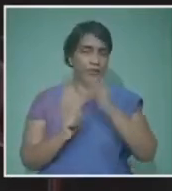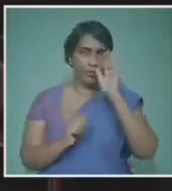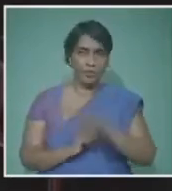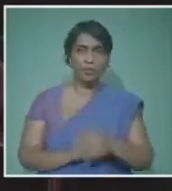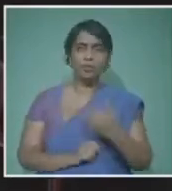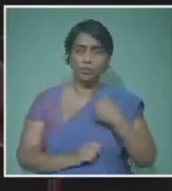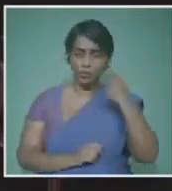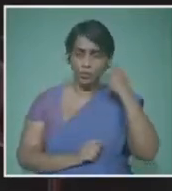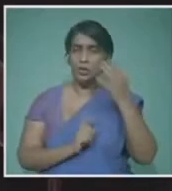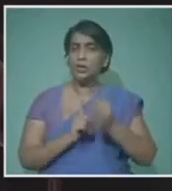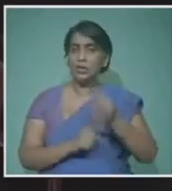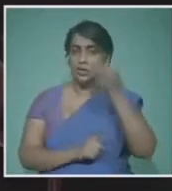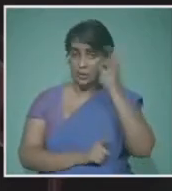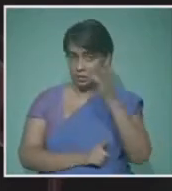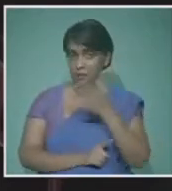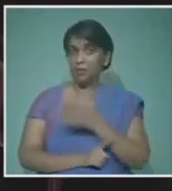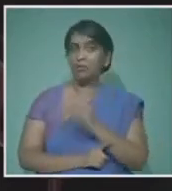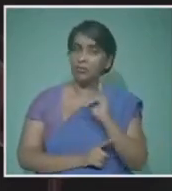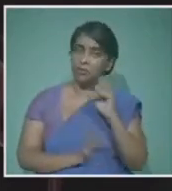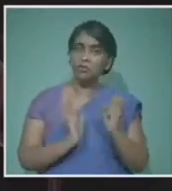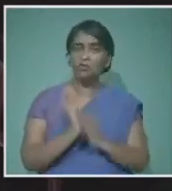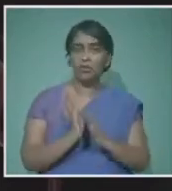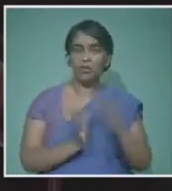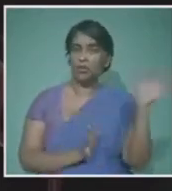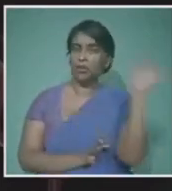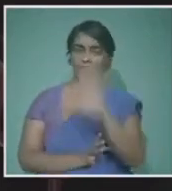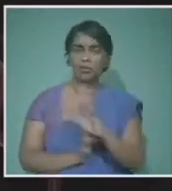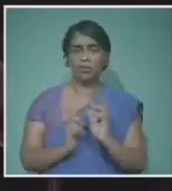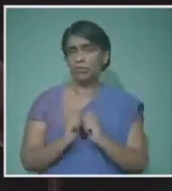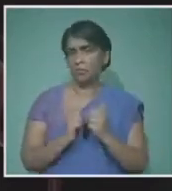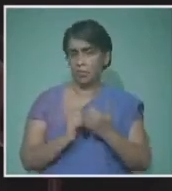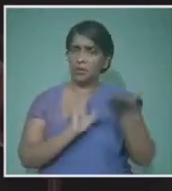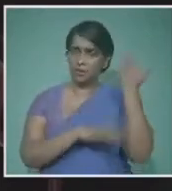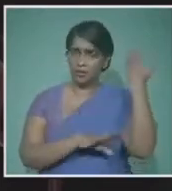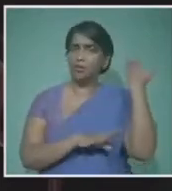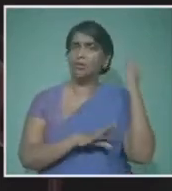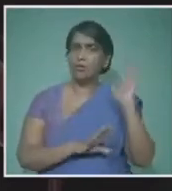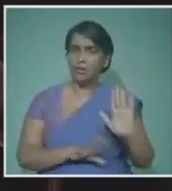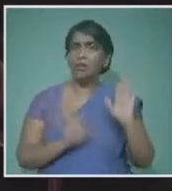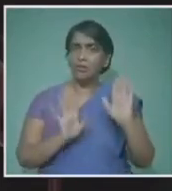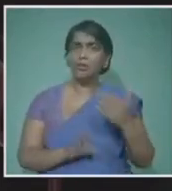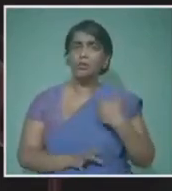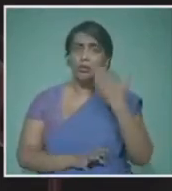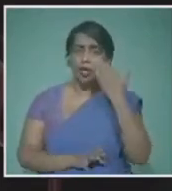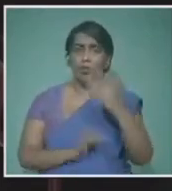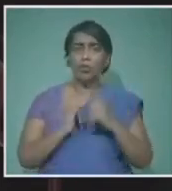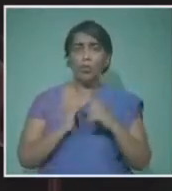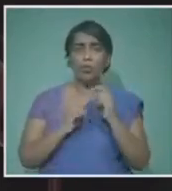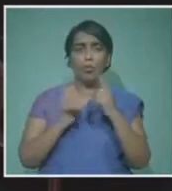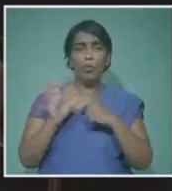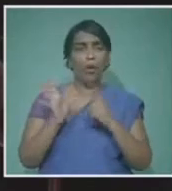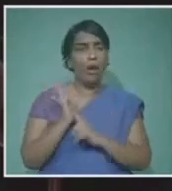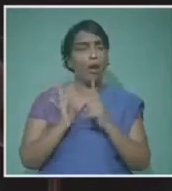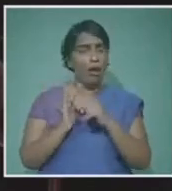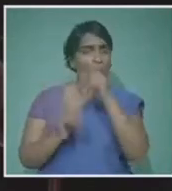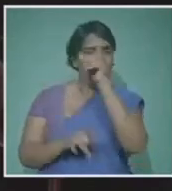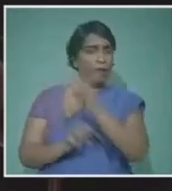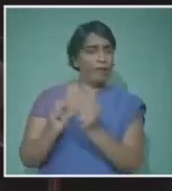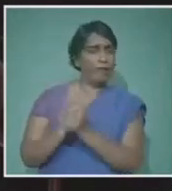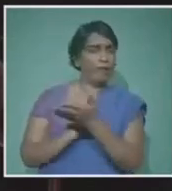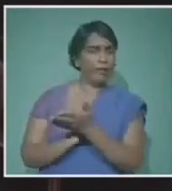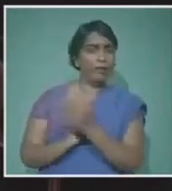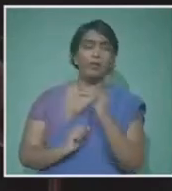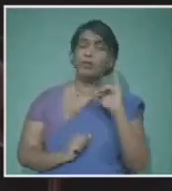මා දන්නවා ජනාධිපතිවරයෙකුට යම් කොමිසමක් දැම්මට කමක් නැහැ. කවදාවත් දාලා තියෙනව එහෙම. හැබැයි අපි දැක්ක මේ උපාලි අභයරත්නගේ හැසිරීම